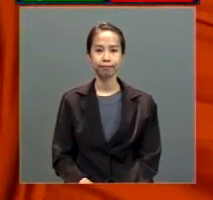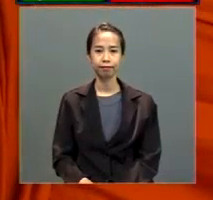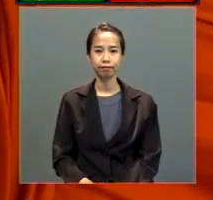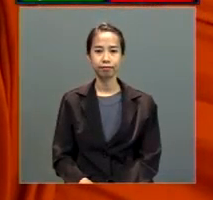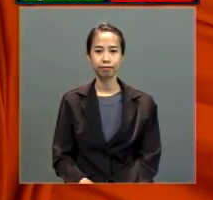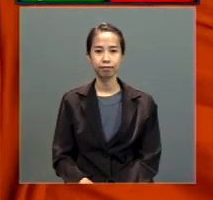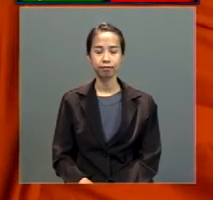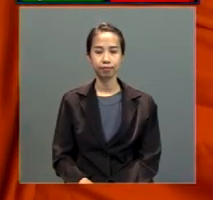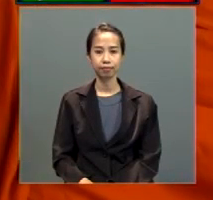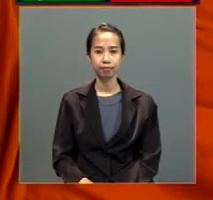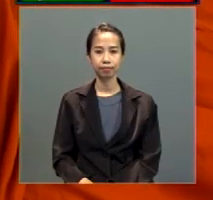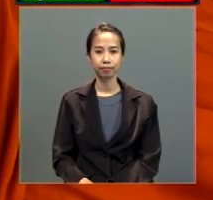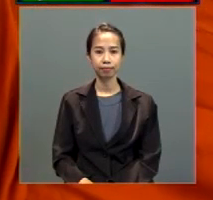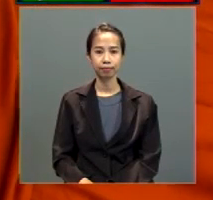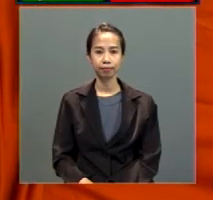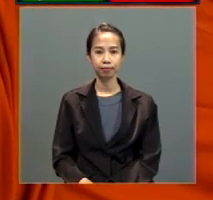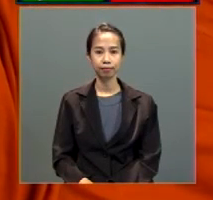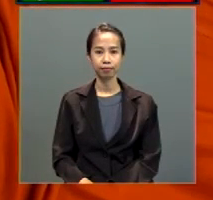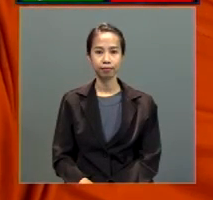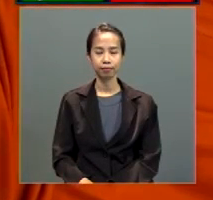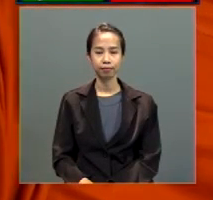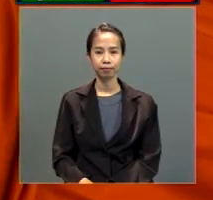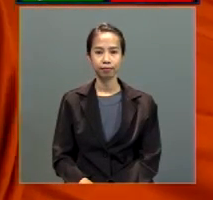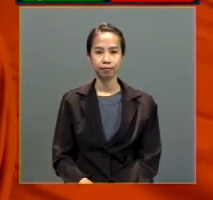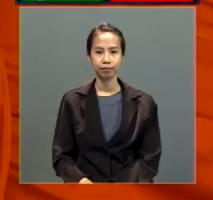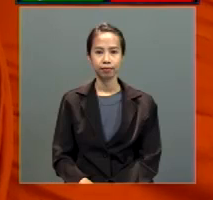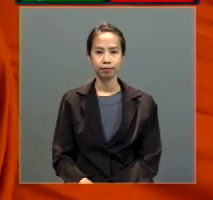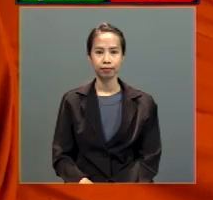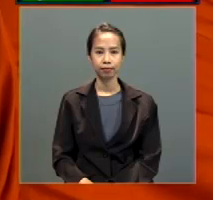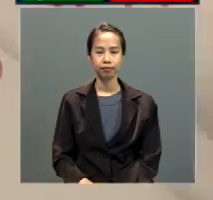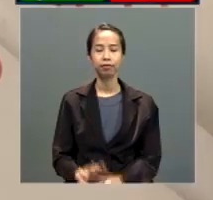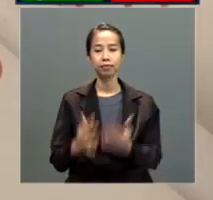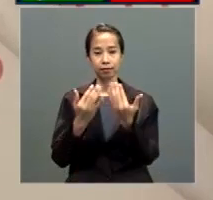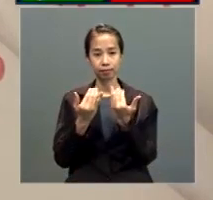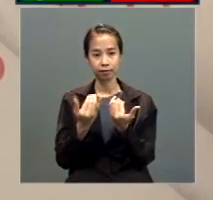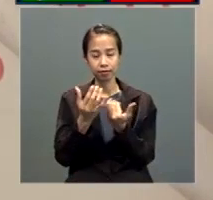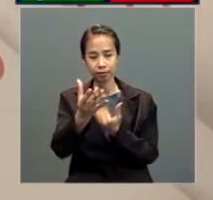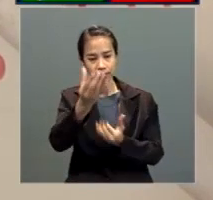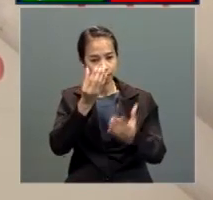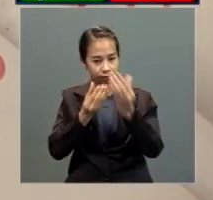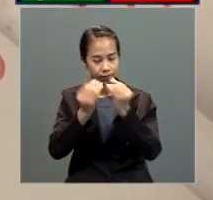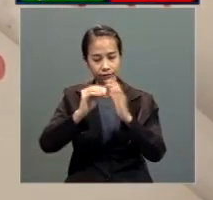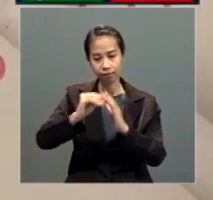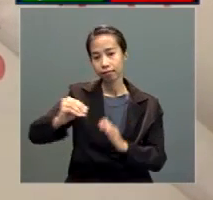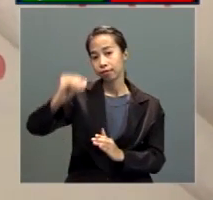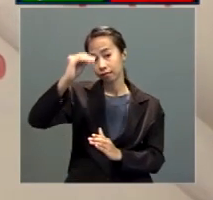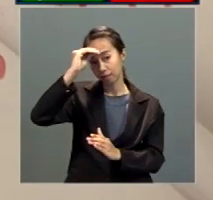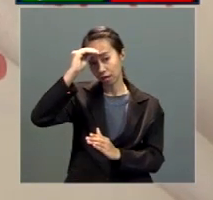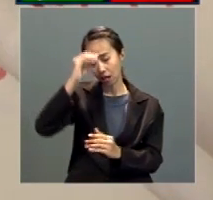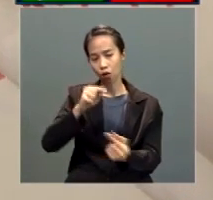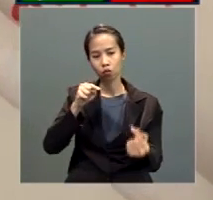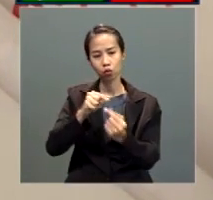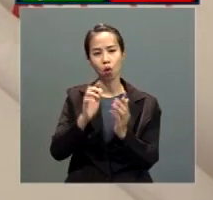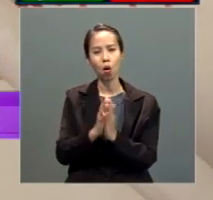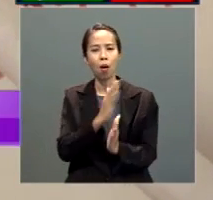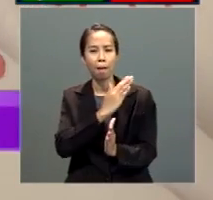พิสังเวรูปเป็นศีลวันเตมิ การศึกษาพระปริยัติธรรมทั้งแผนกธรรมและแผนกบาลีที่วัดโม